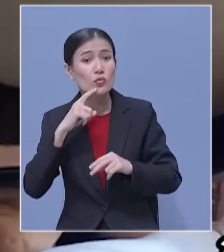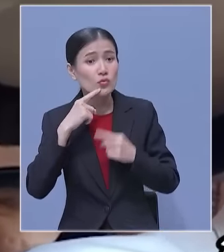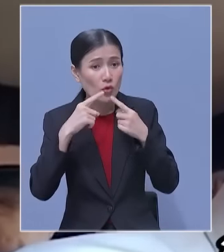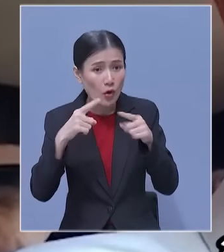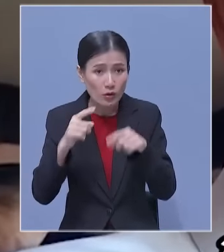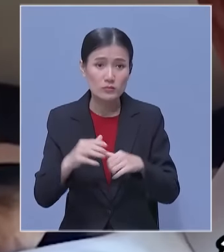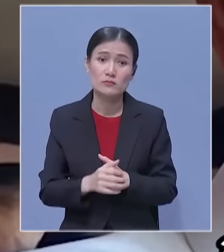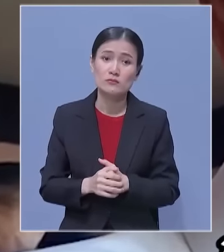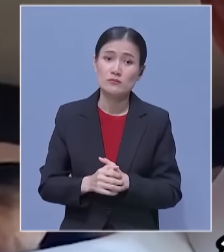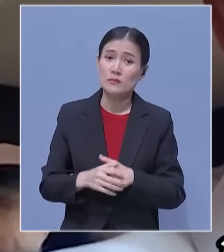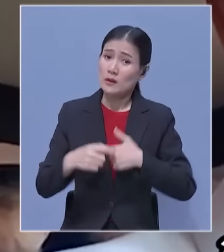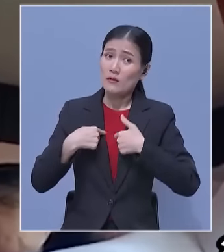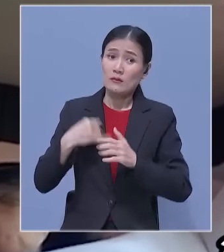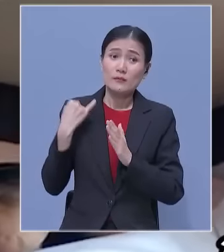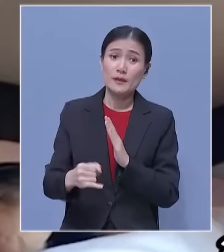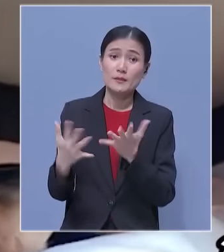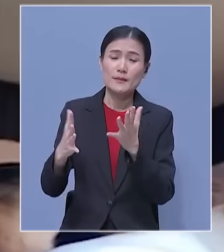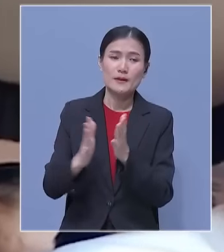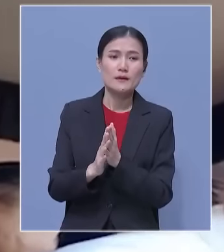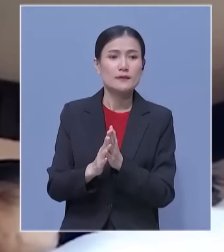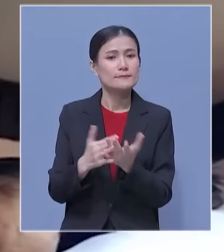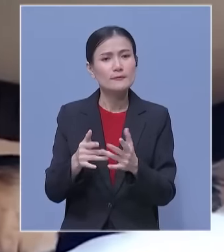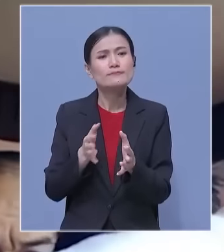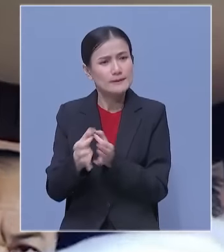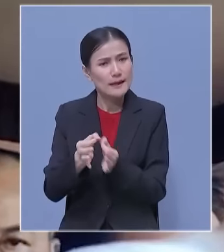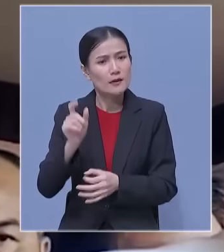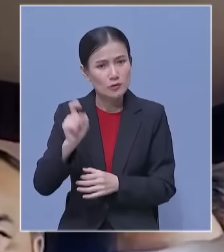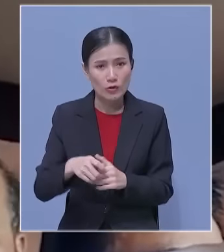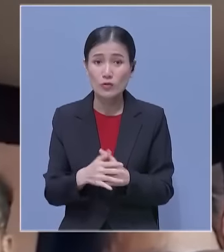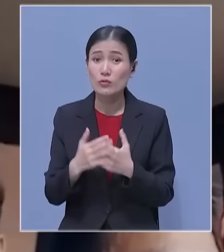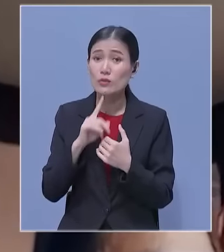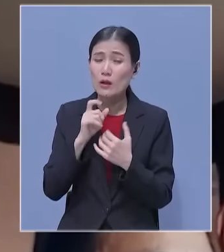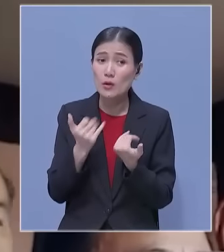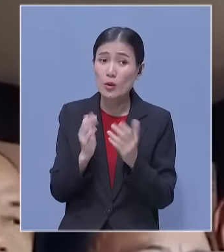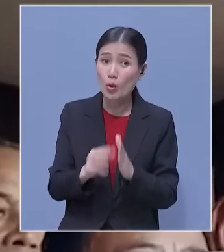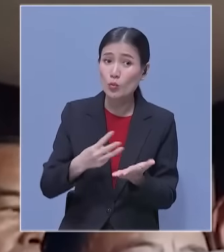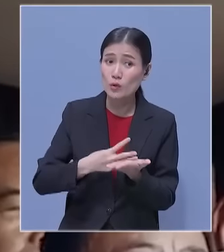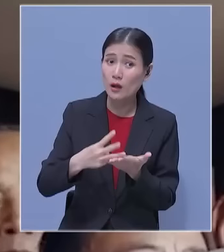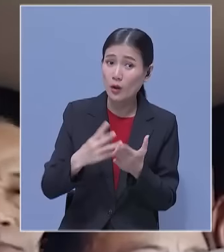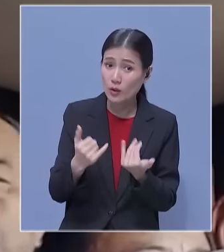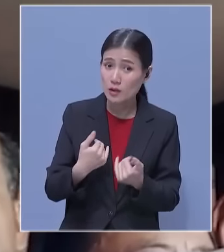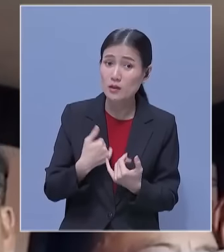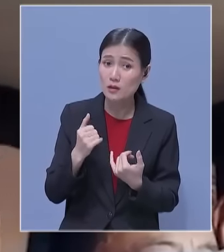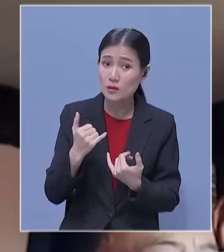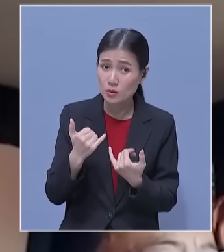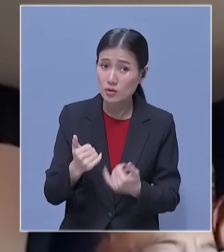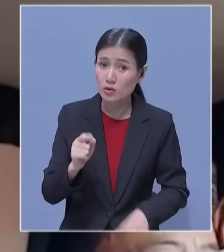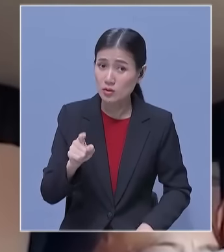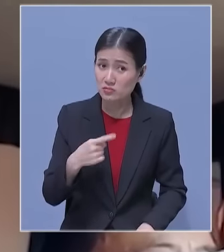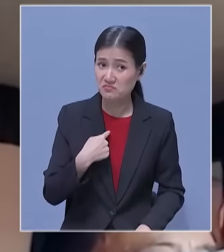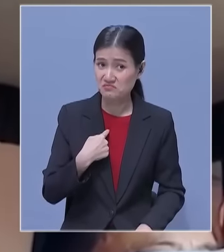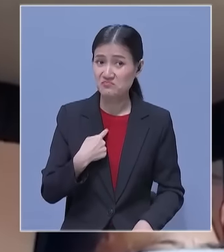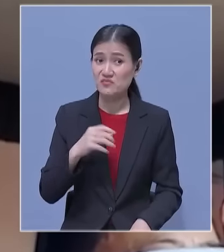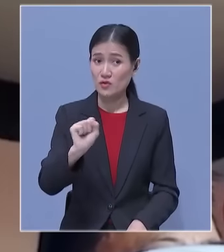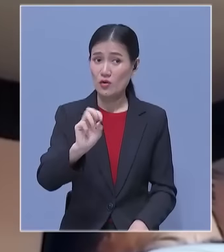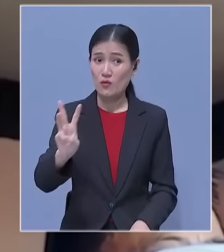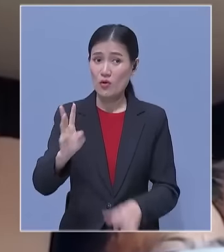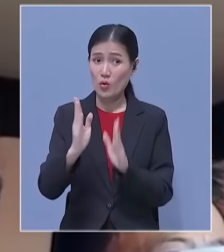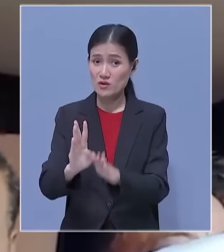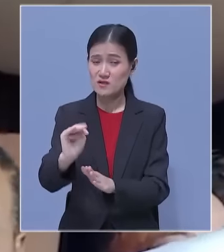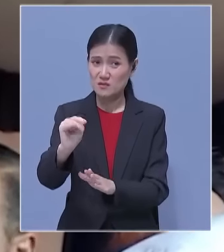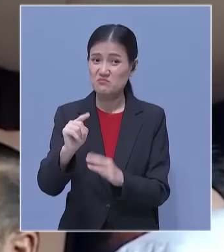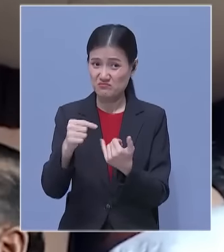าเราไม่ได้ทำอะไรผิดเนี่ยก็ชี้แจง นักวิชาการออกมาบอกว่าให้จับตานายใหญ่บอกจะเช็คบิน40สว.